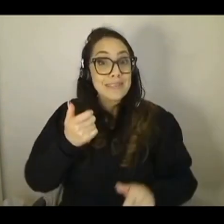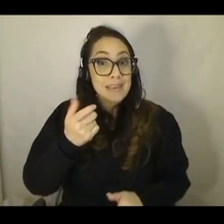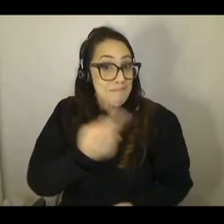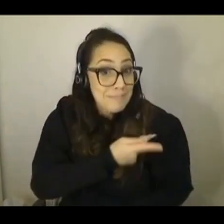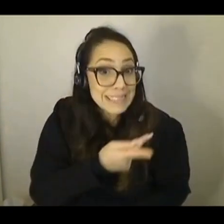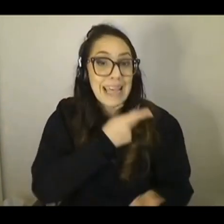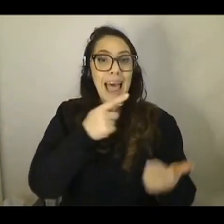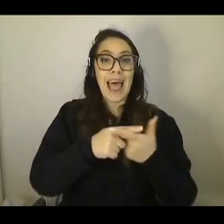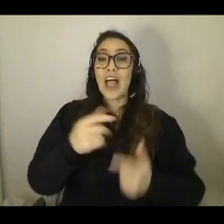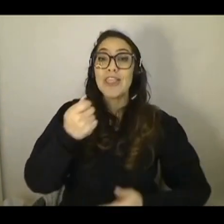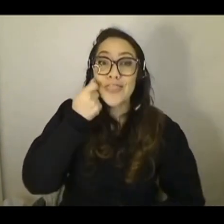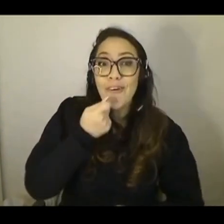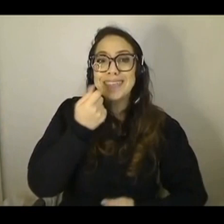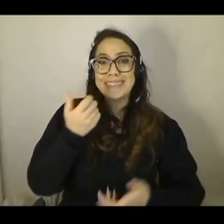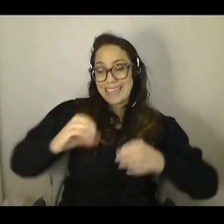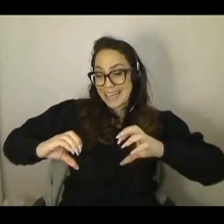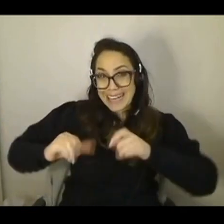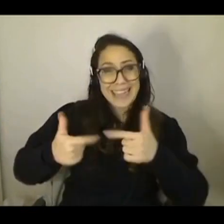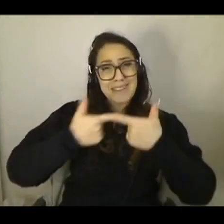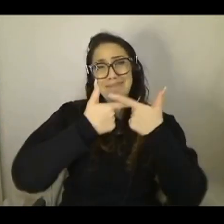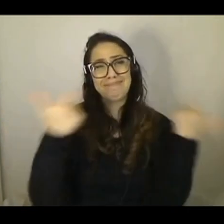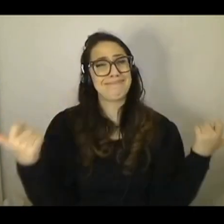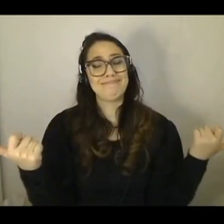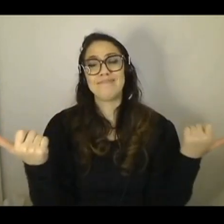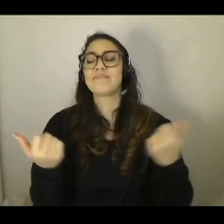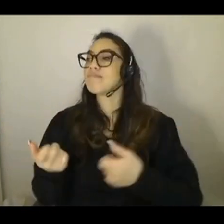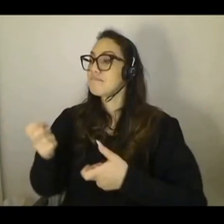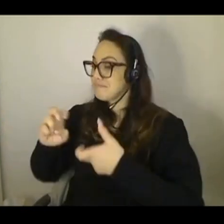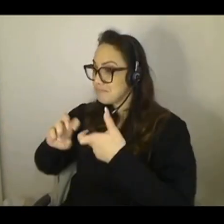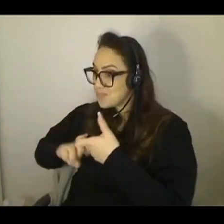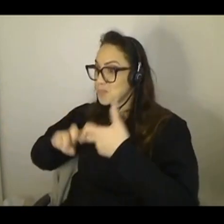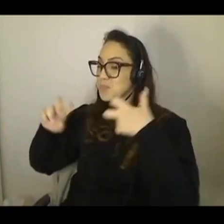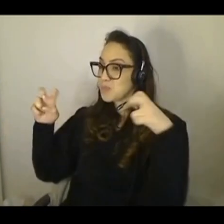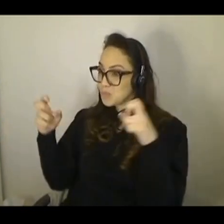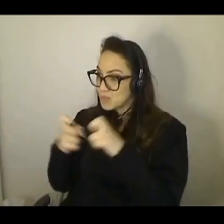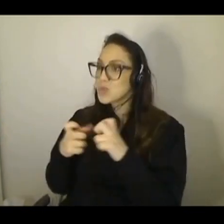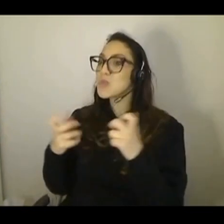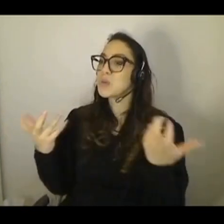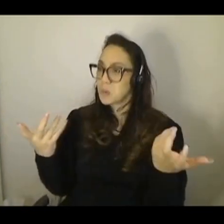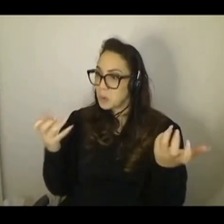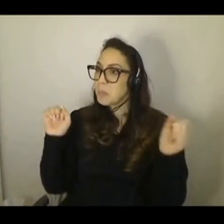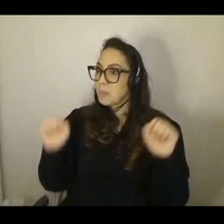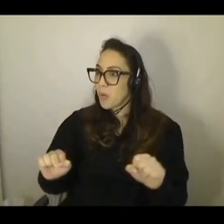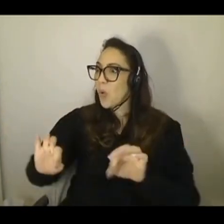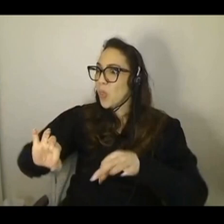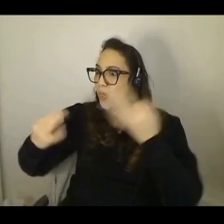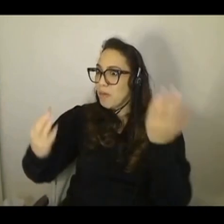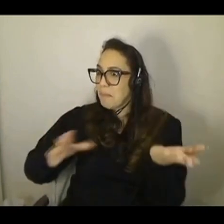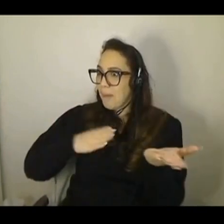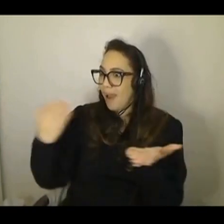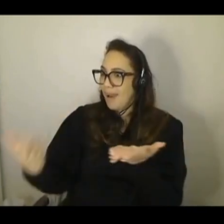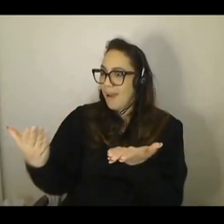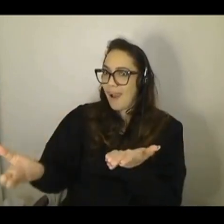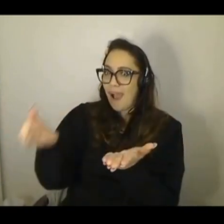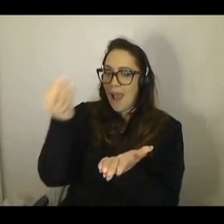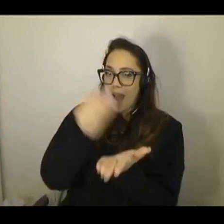kinés, tous ceux qui sont accessibles. Plusieurs structures pourront être trouvées du coup, grâce à l'application, et ce qui